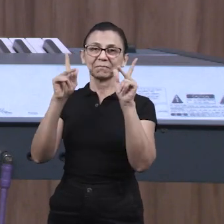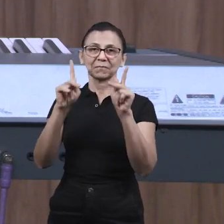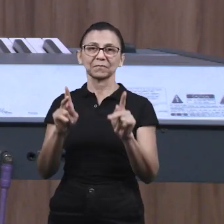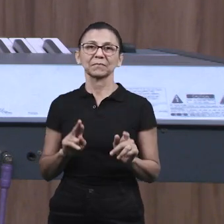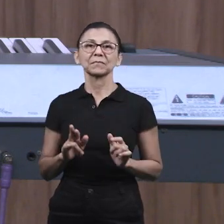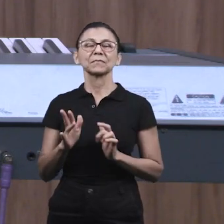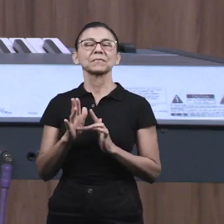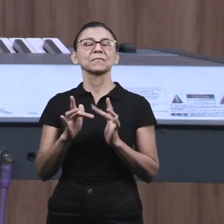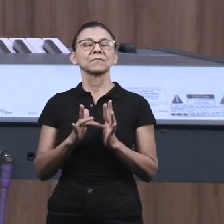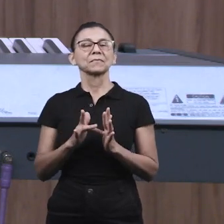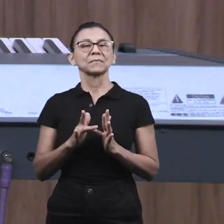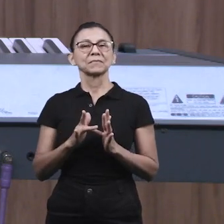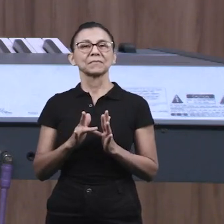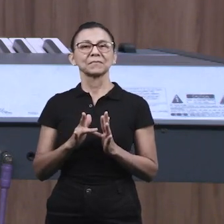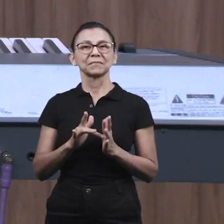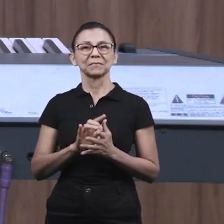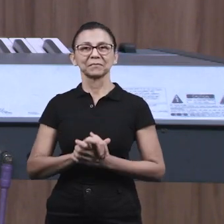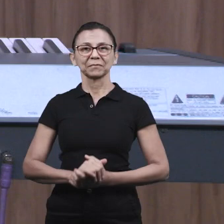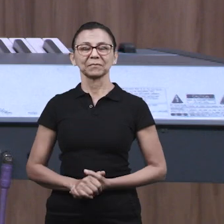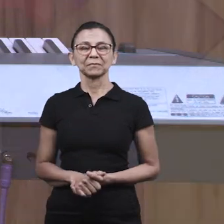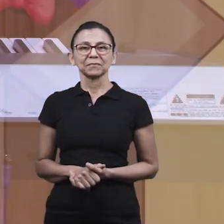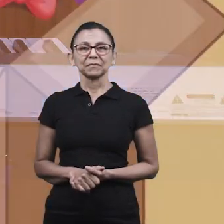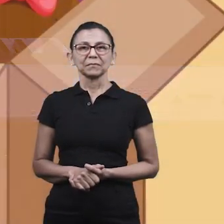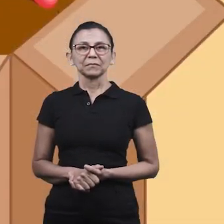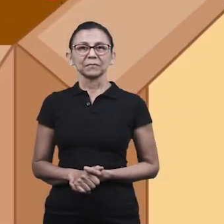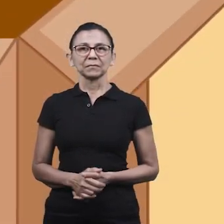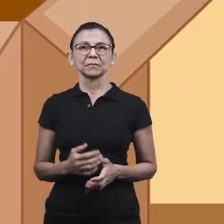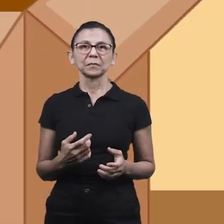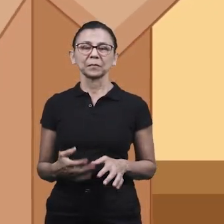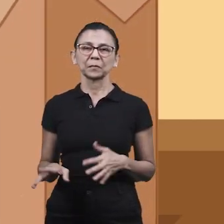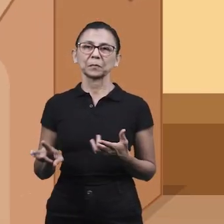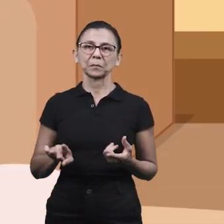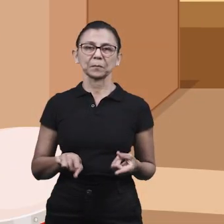progression, la paix du Seigneur et à la prochaine étude.